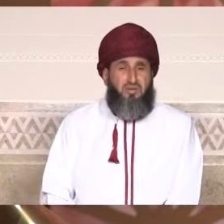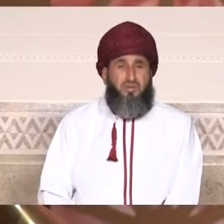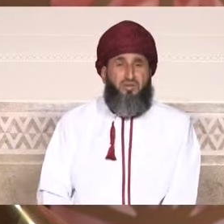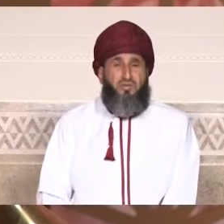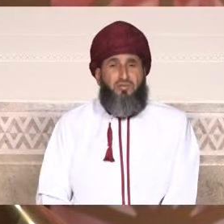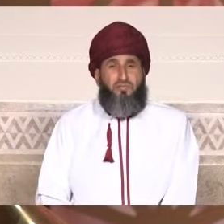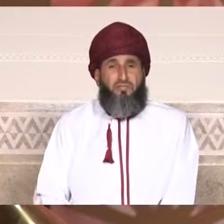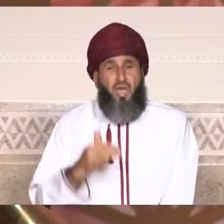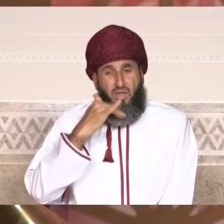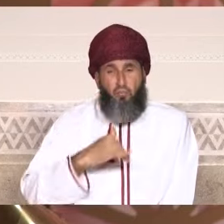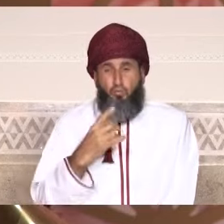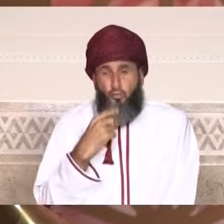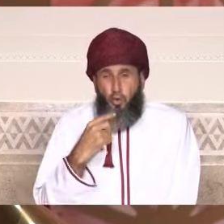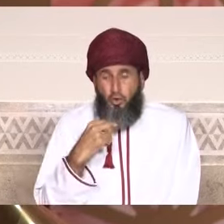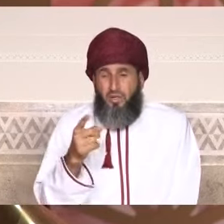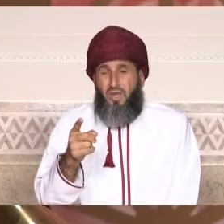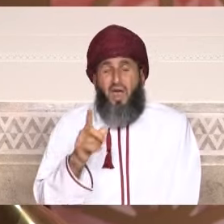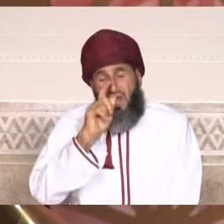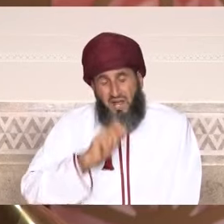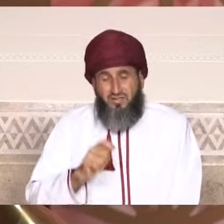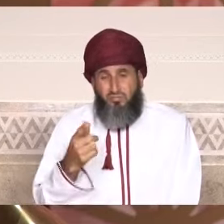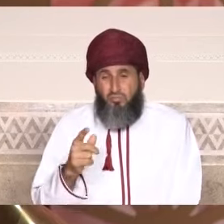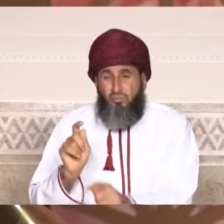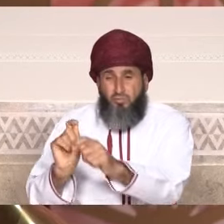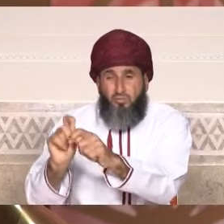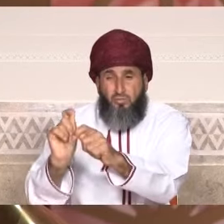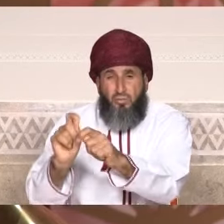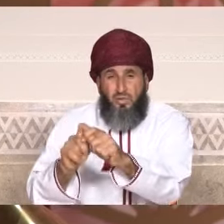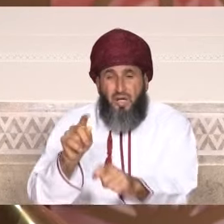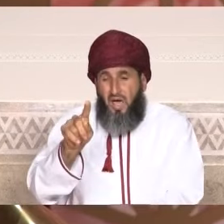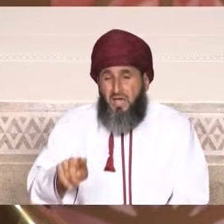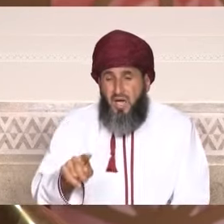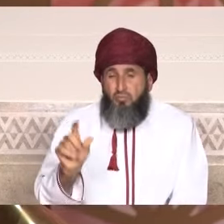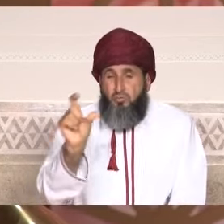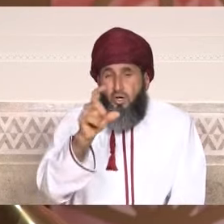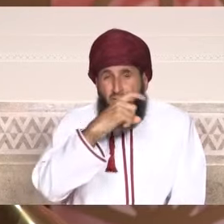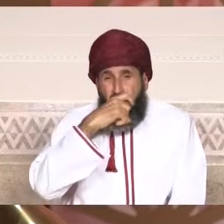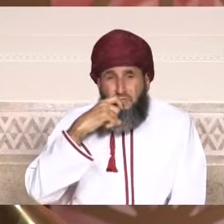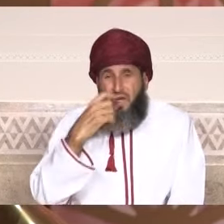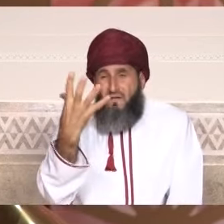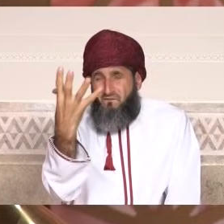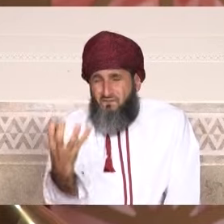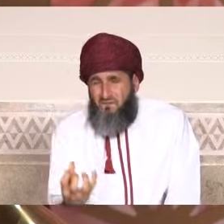هذا الترغيب لا بد من بيان أن أيام هذا الشهر ولياليه